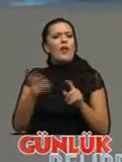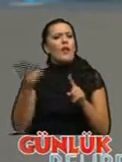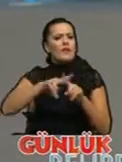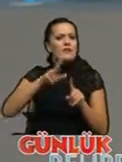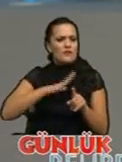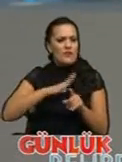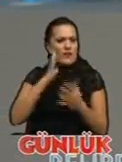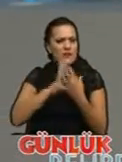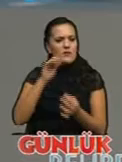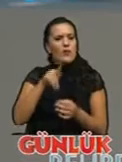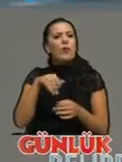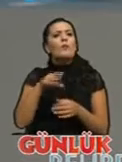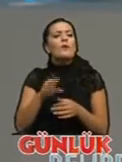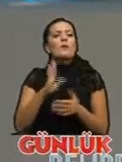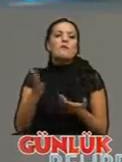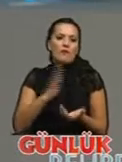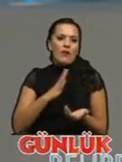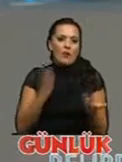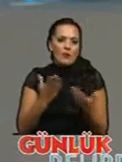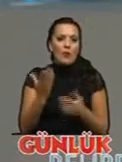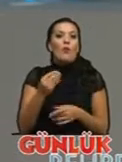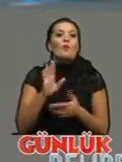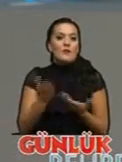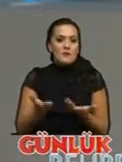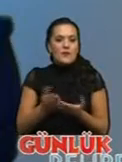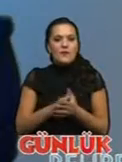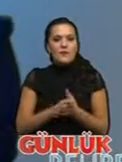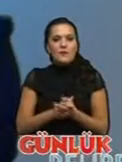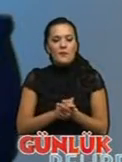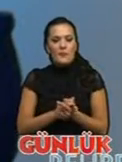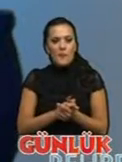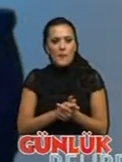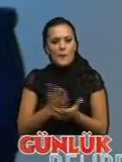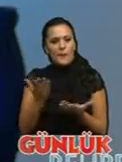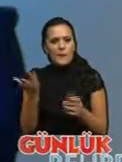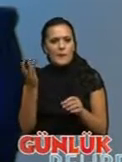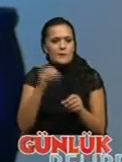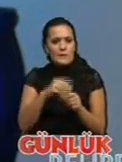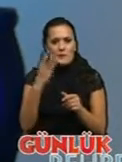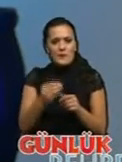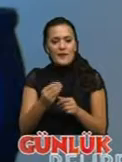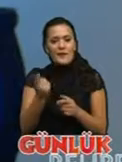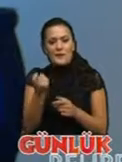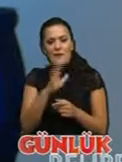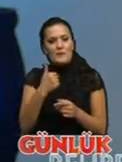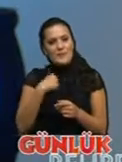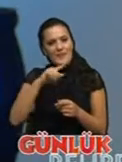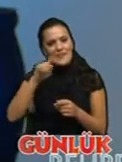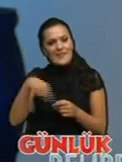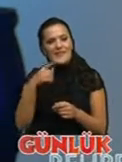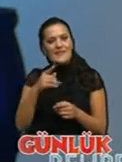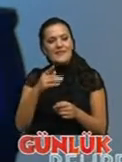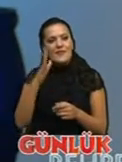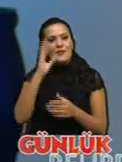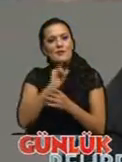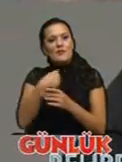sanatsal yönünüz olmaz mı? Var tabii canım yani olmaz mı? Yani sonuçta az önce ben sizi